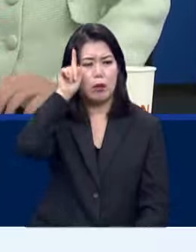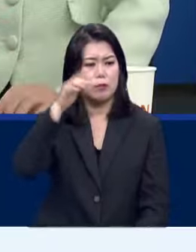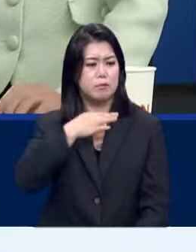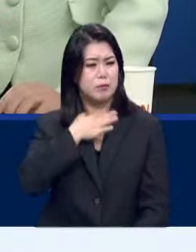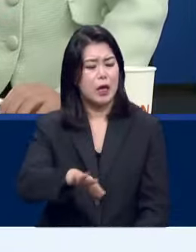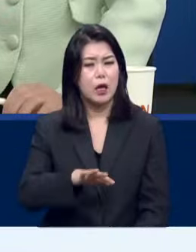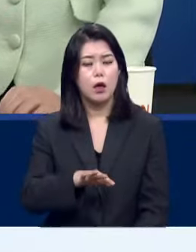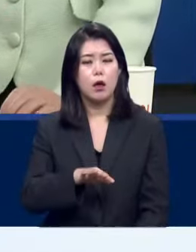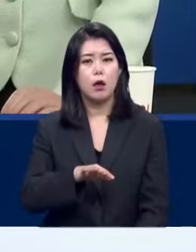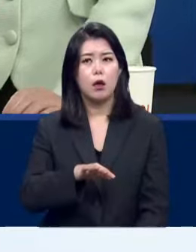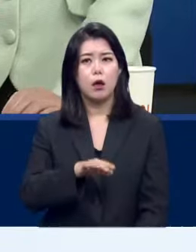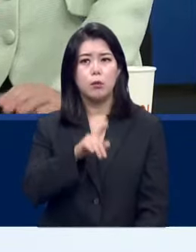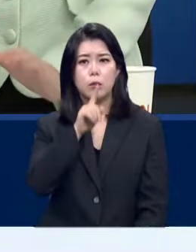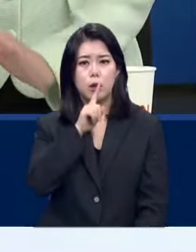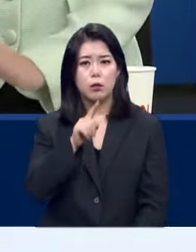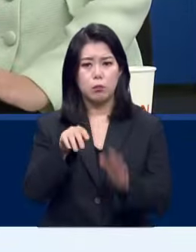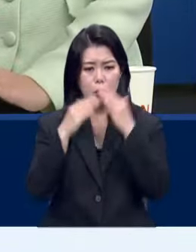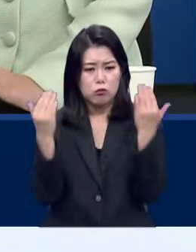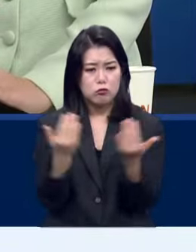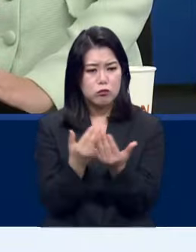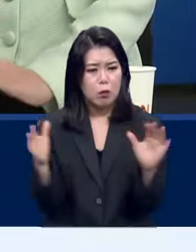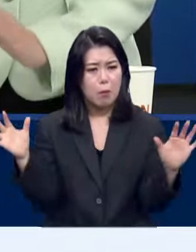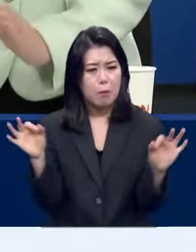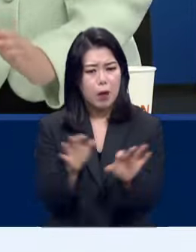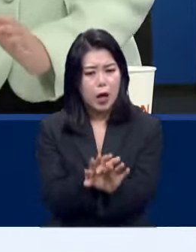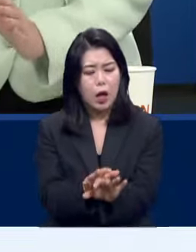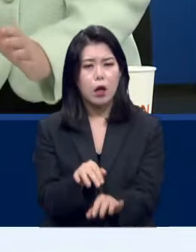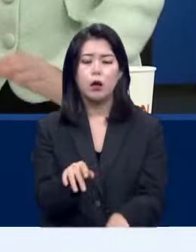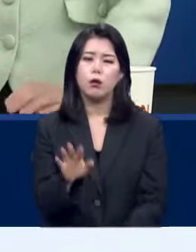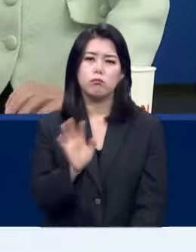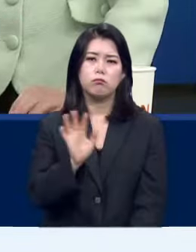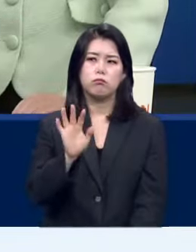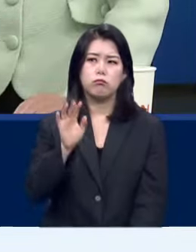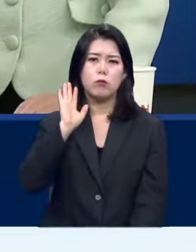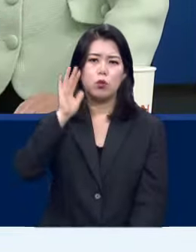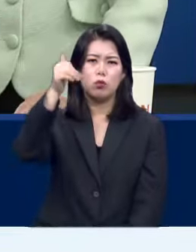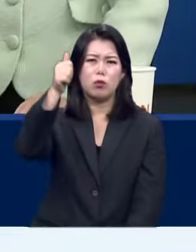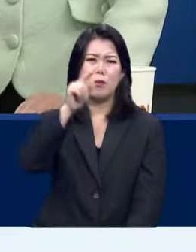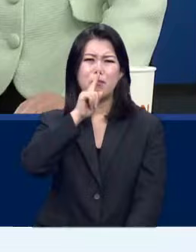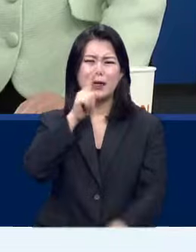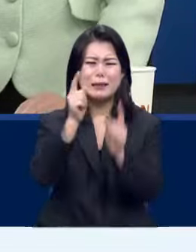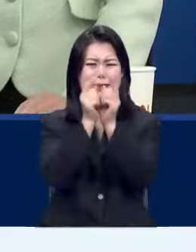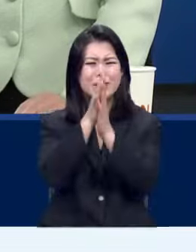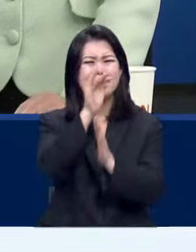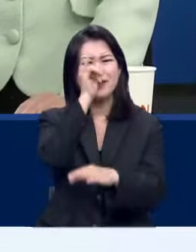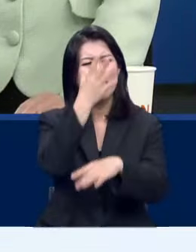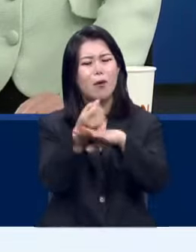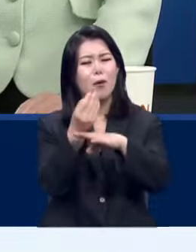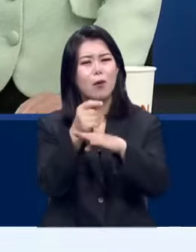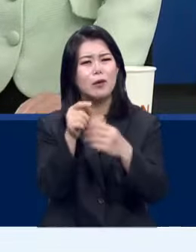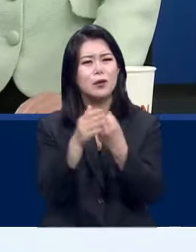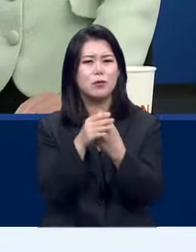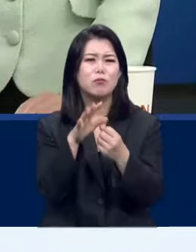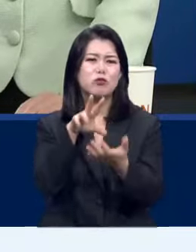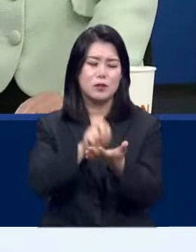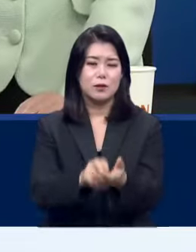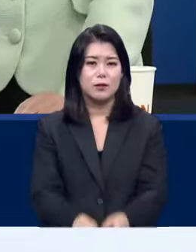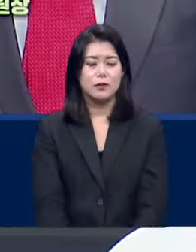않았다라는 말로이 모든 의혹들을 덮기에는 지금 대통령의 육성 발언 자체가 너무나 큰 폭탄이 되었다라고